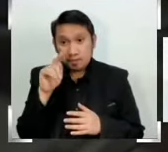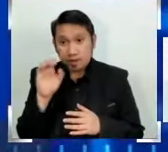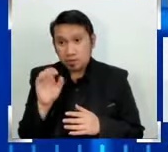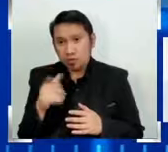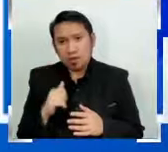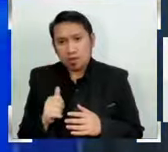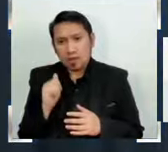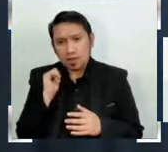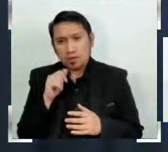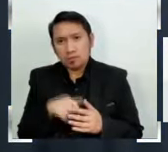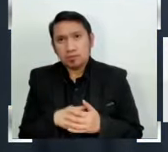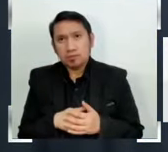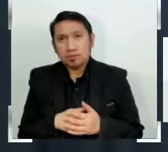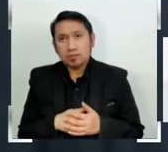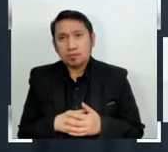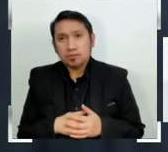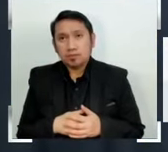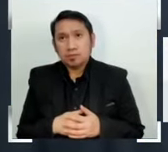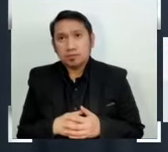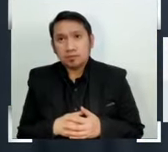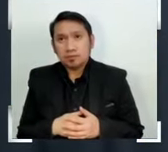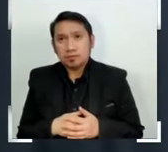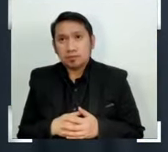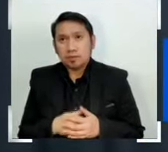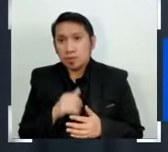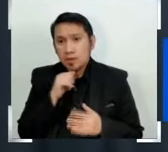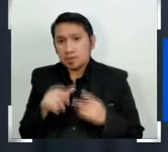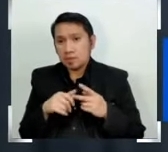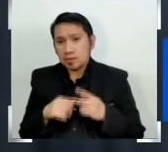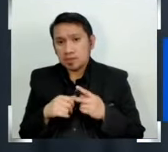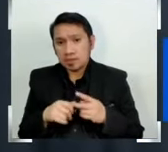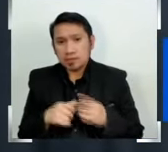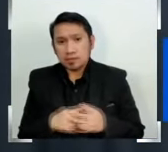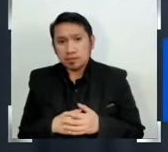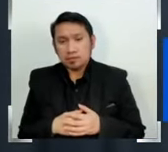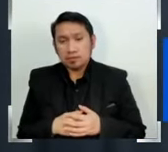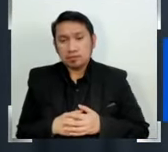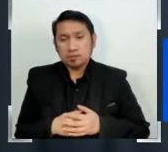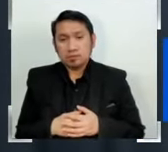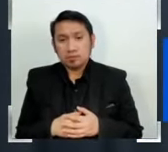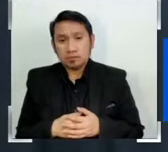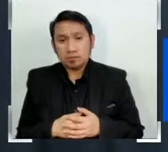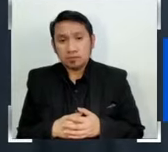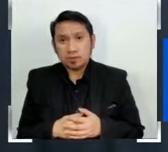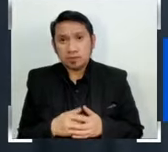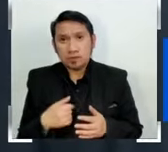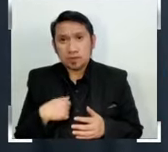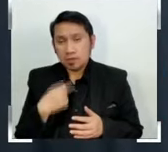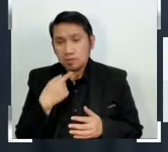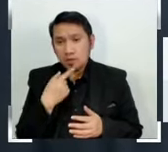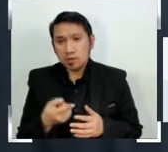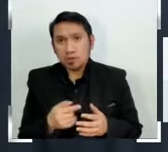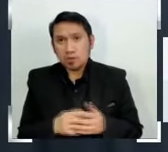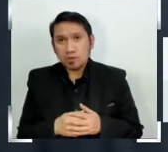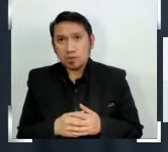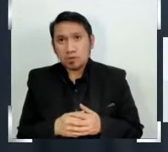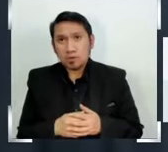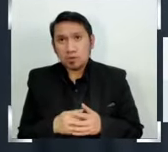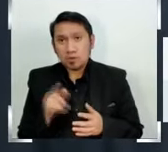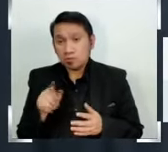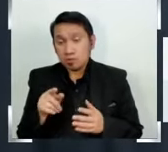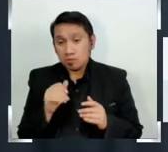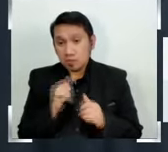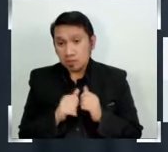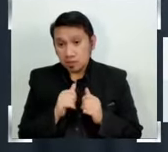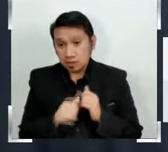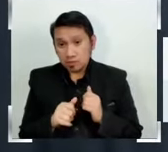on drugs. Huwag kayo magpastikan dito. Oh, tanungin ko, naniwala ka ba na hindi gumagana ang justisya sa